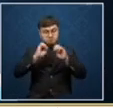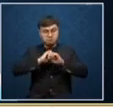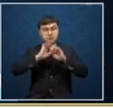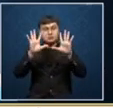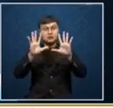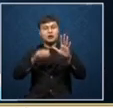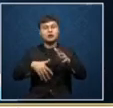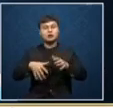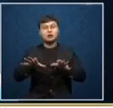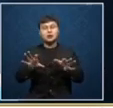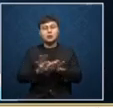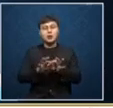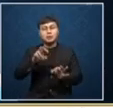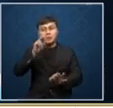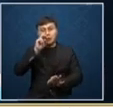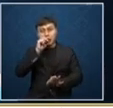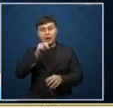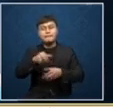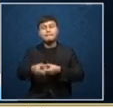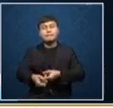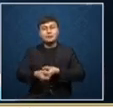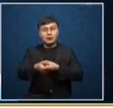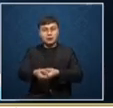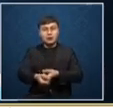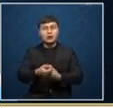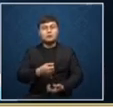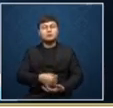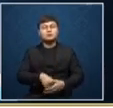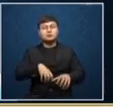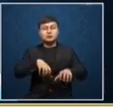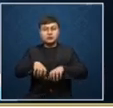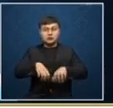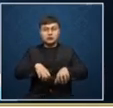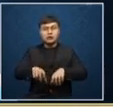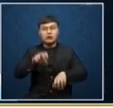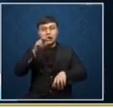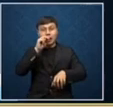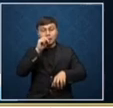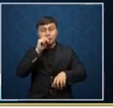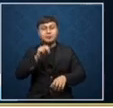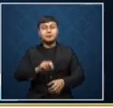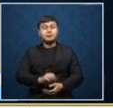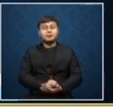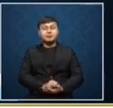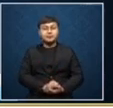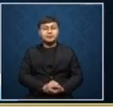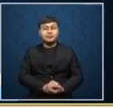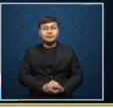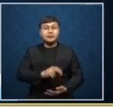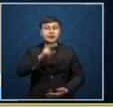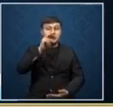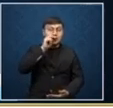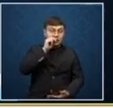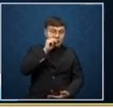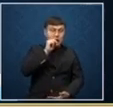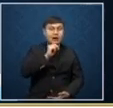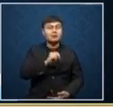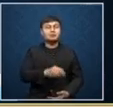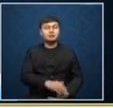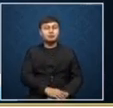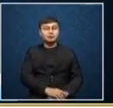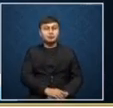การบริหารจัดการน้ำภาคเกษตรหรือการจัดการแผนน้ำในภาพรวมทั้งน้ำในเขตชลประทานและนอกเขตชลประท